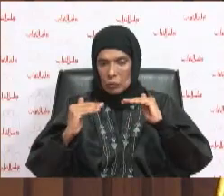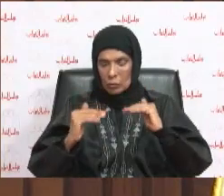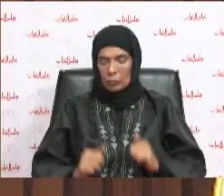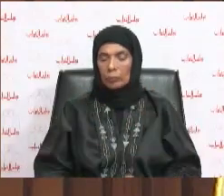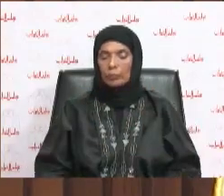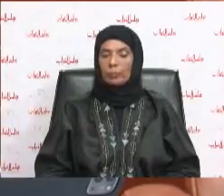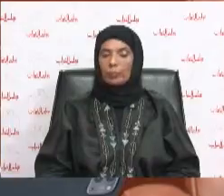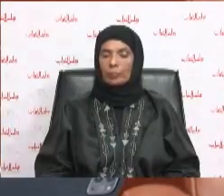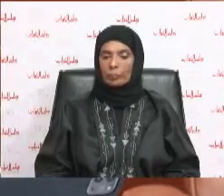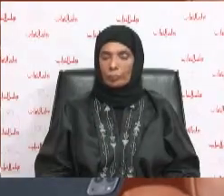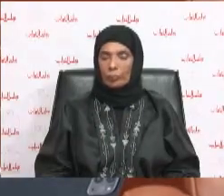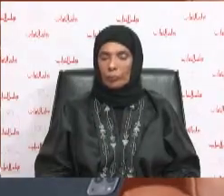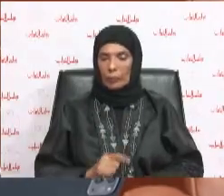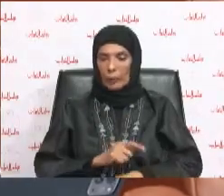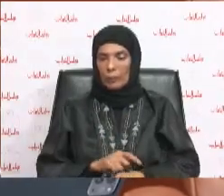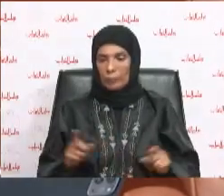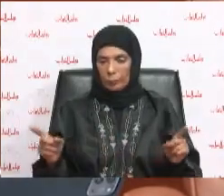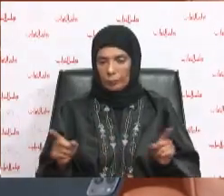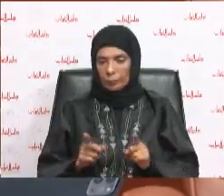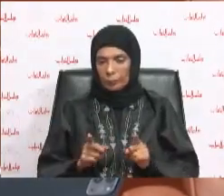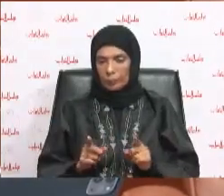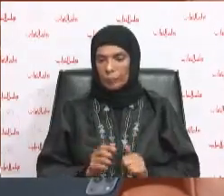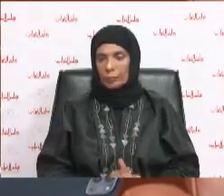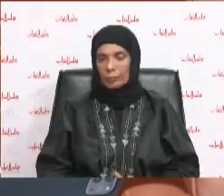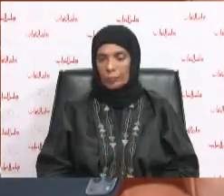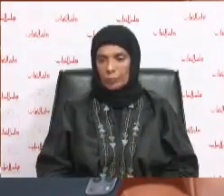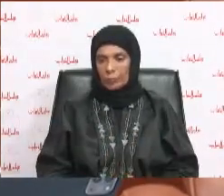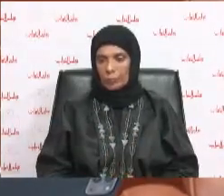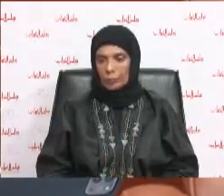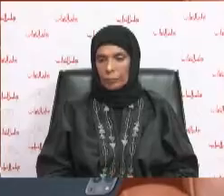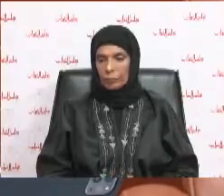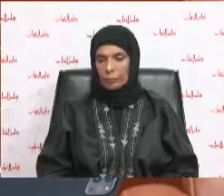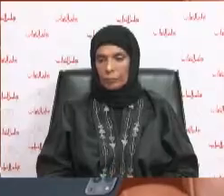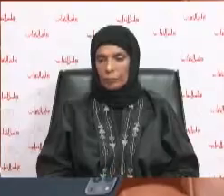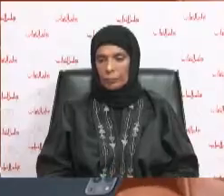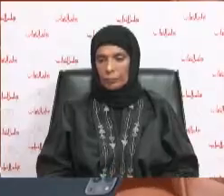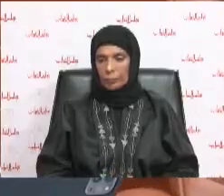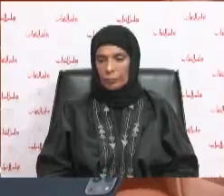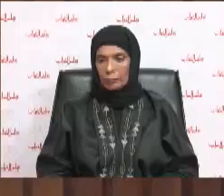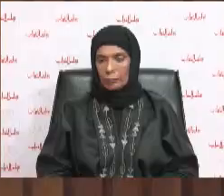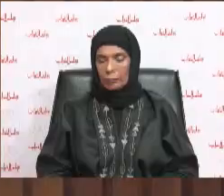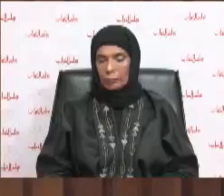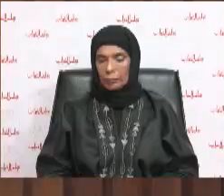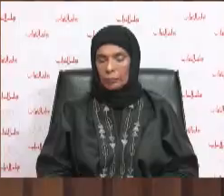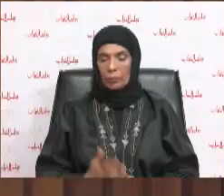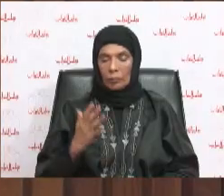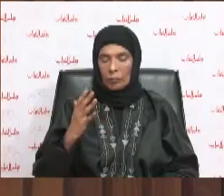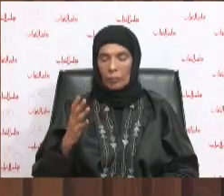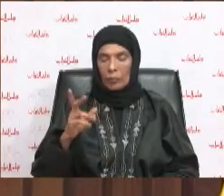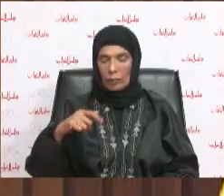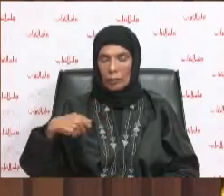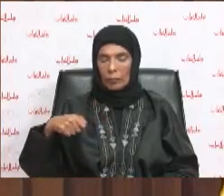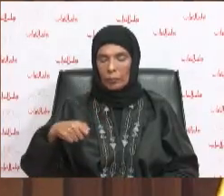في أقصر مدة زمنية لضمان استقرار الأسعار في الأسواق المحلية. خامسا، أطلقت وزارة